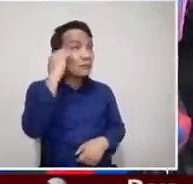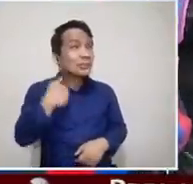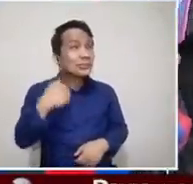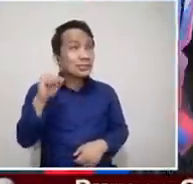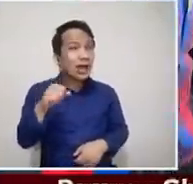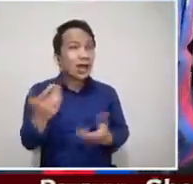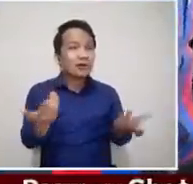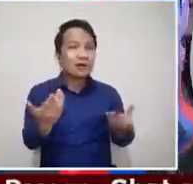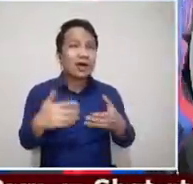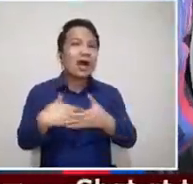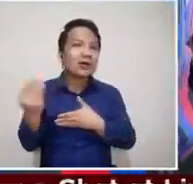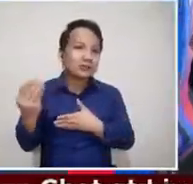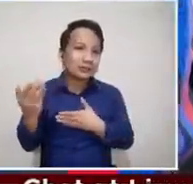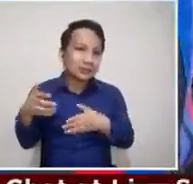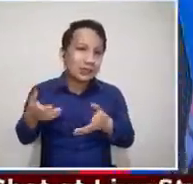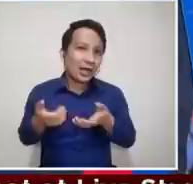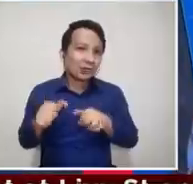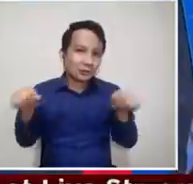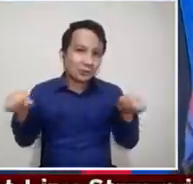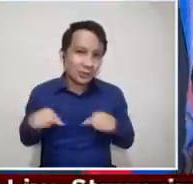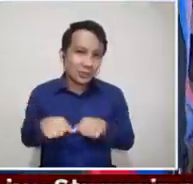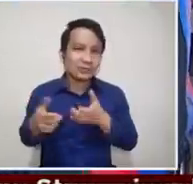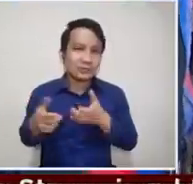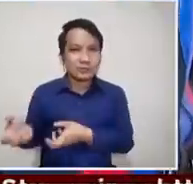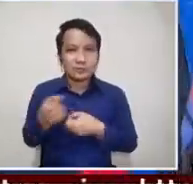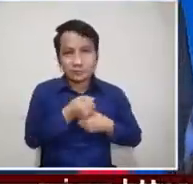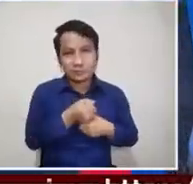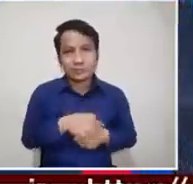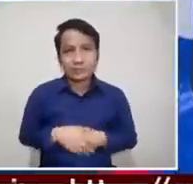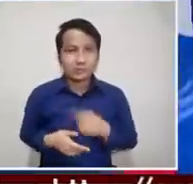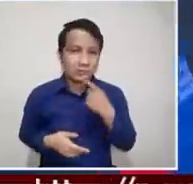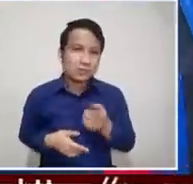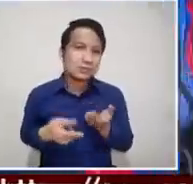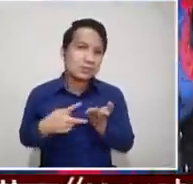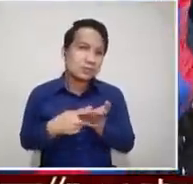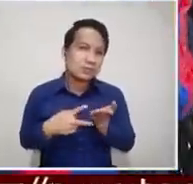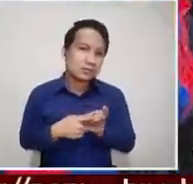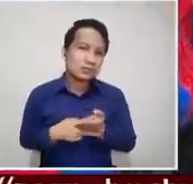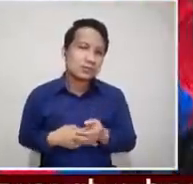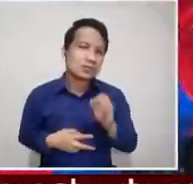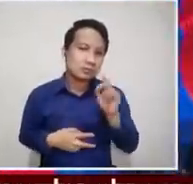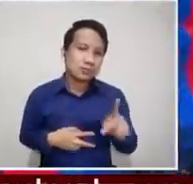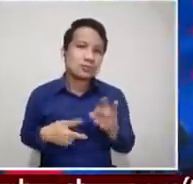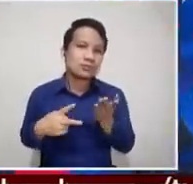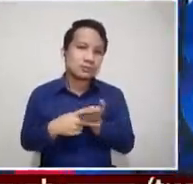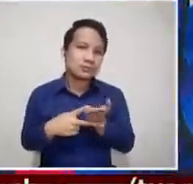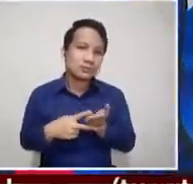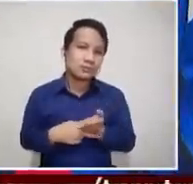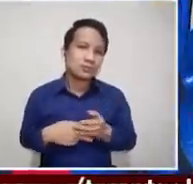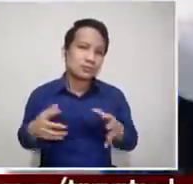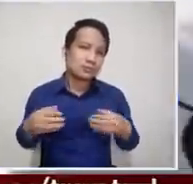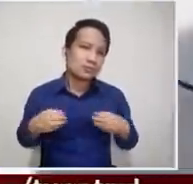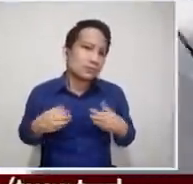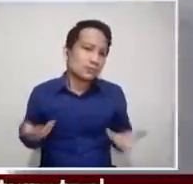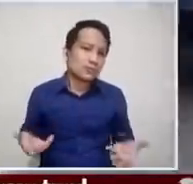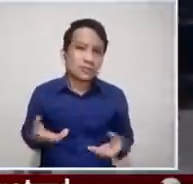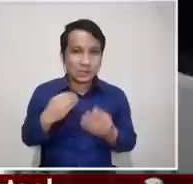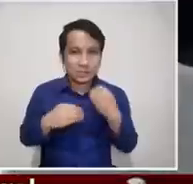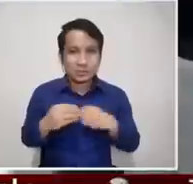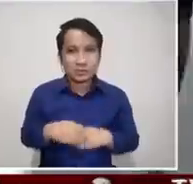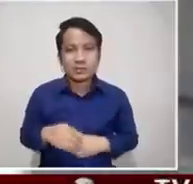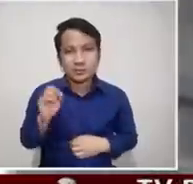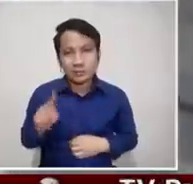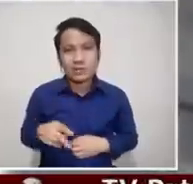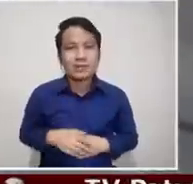sir. Yeah. Ibang ka muna, ha? Sir, ba, tihitan niyo na lang po, sir. Tihitan niyo na po, sir. Kasi po, walang pala, pangkain.